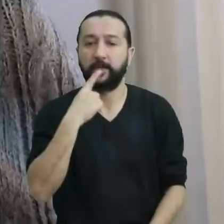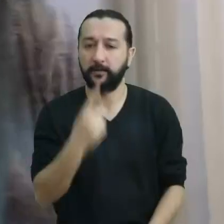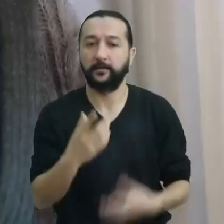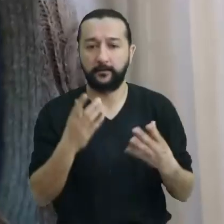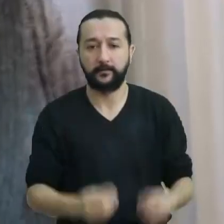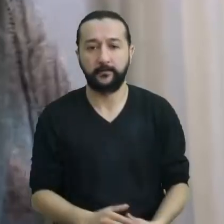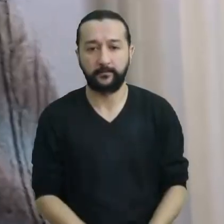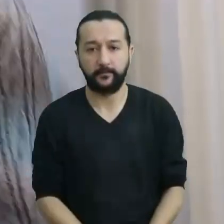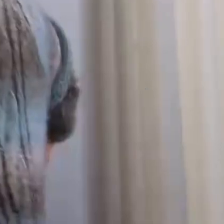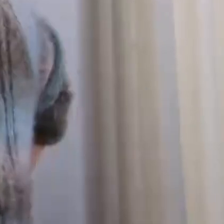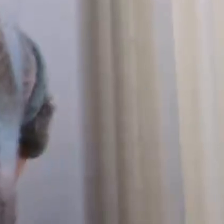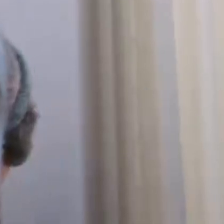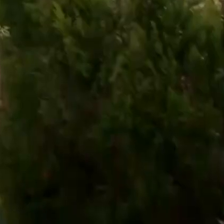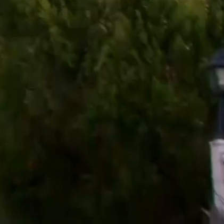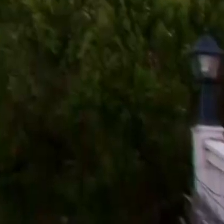sileriz.